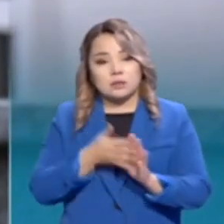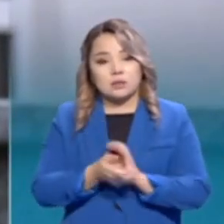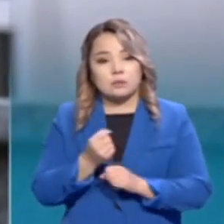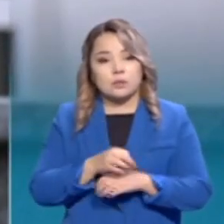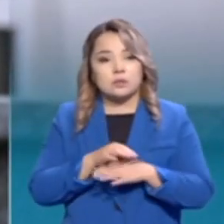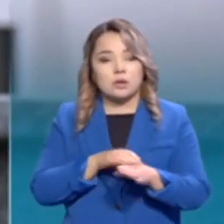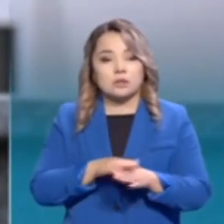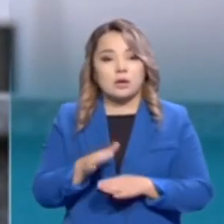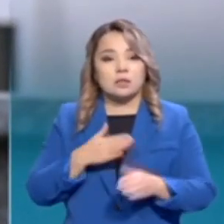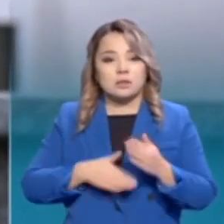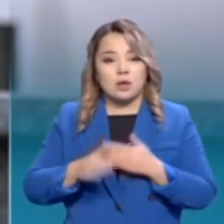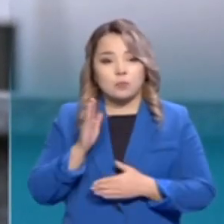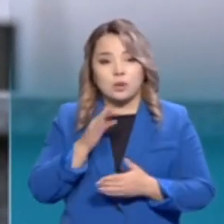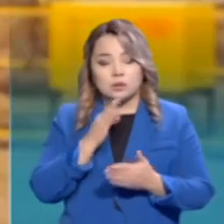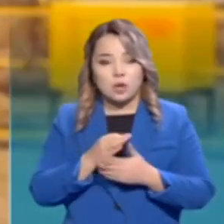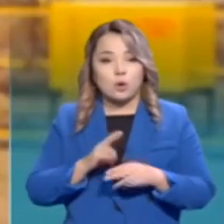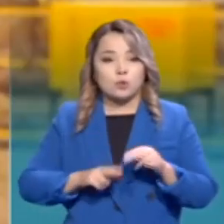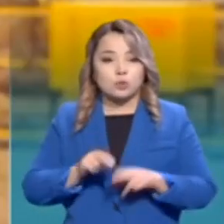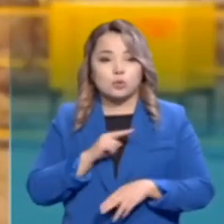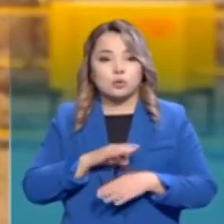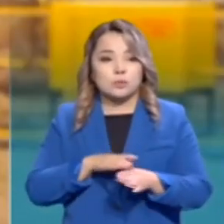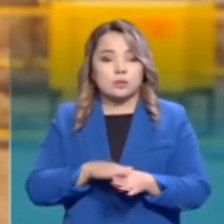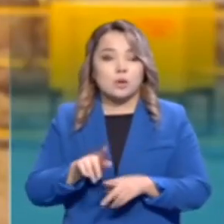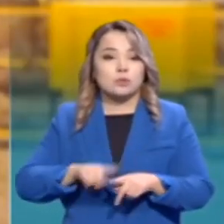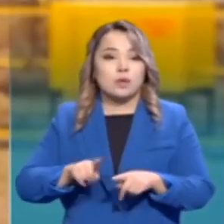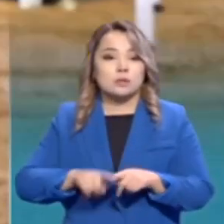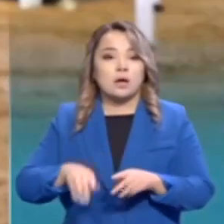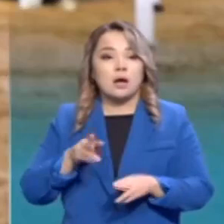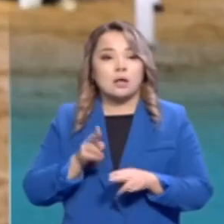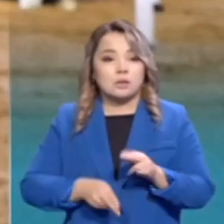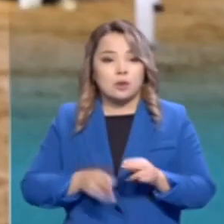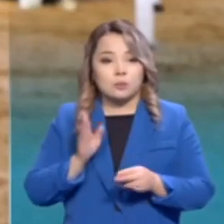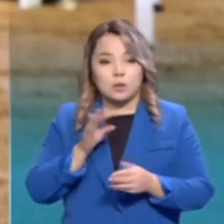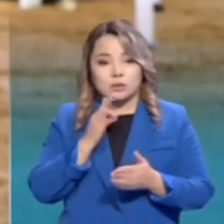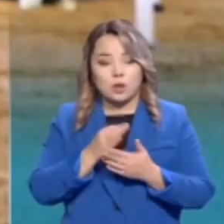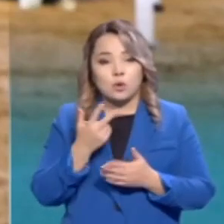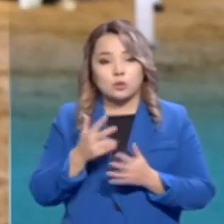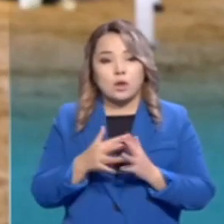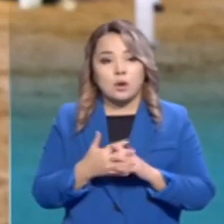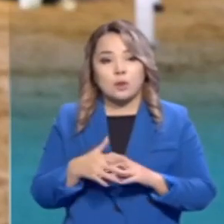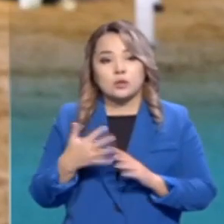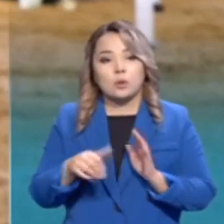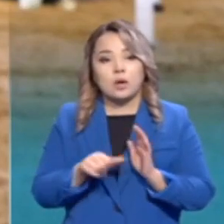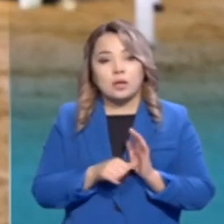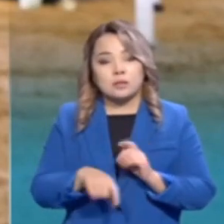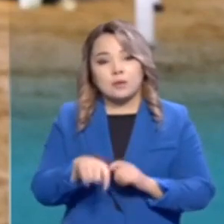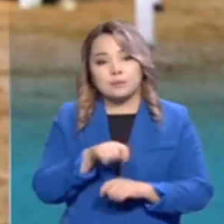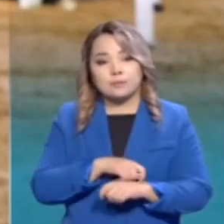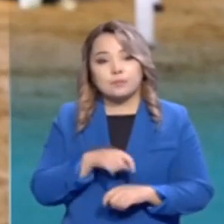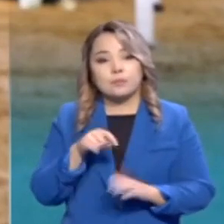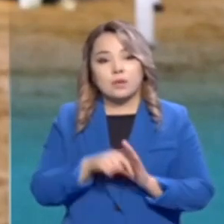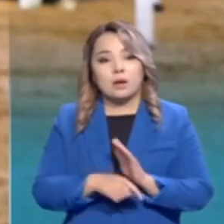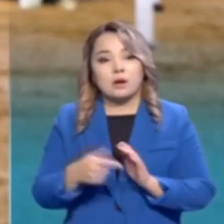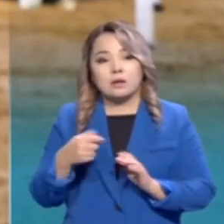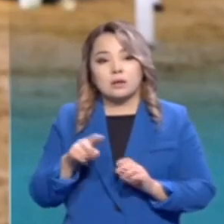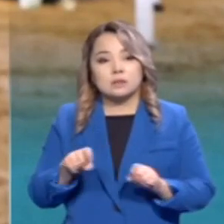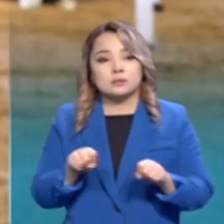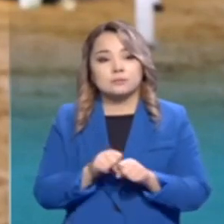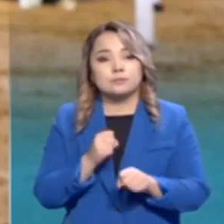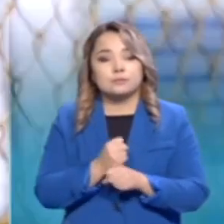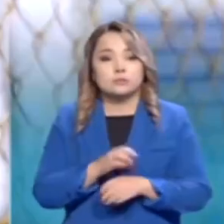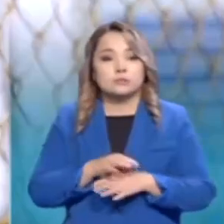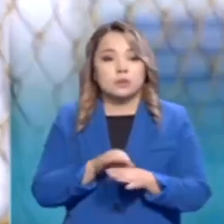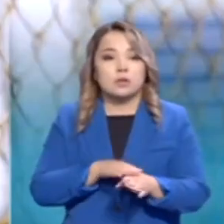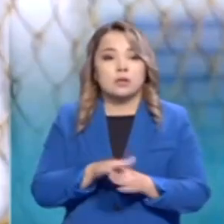көретін болады. Қазір құрылыс жұмыстары толық аяқталуға жақын. Үш ауылға 56 шақырым ішкі газ желісі